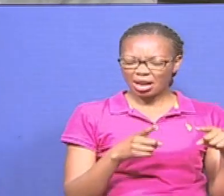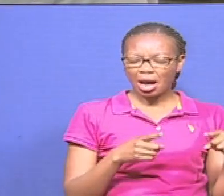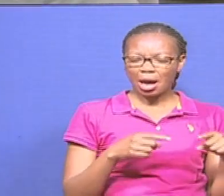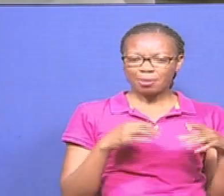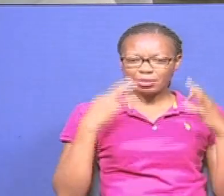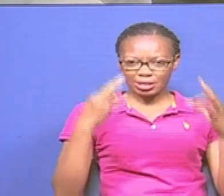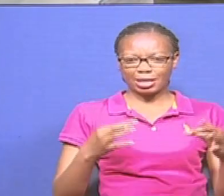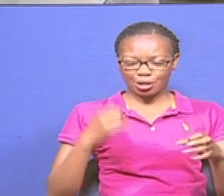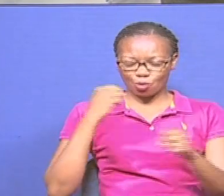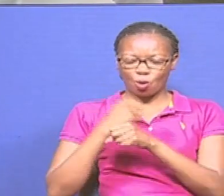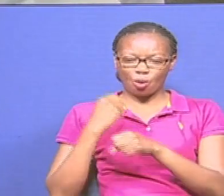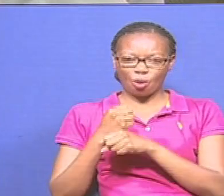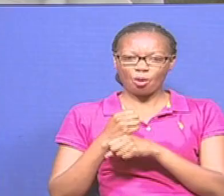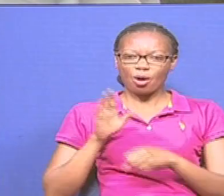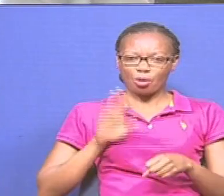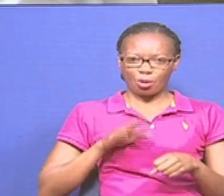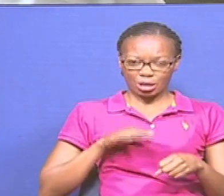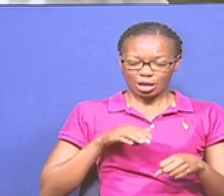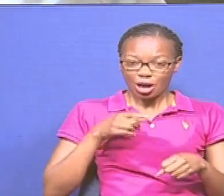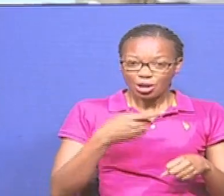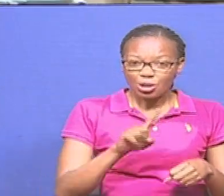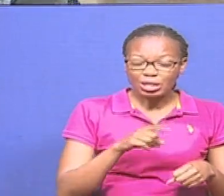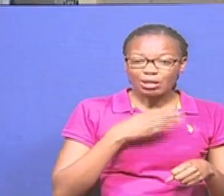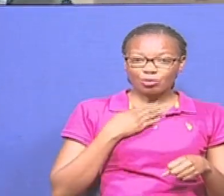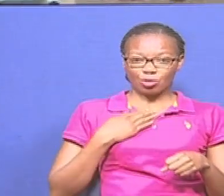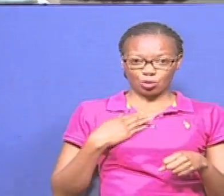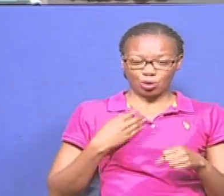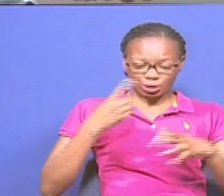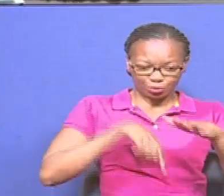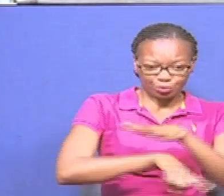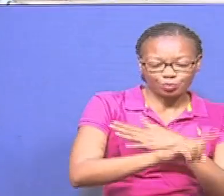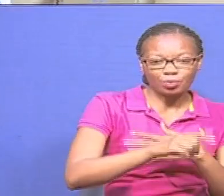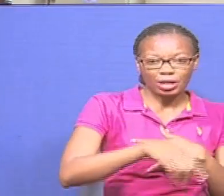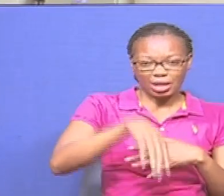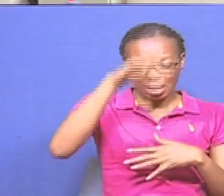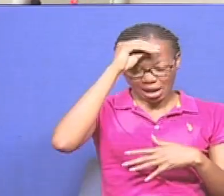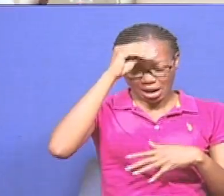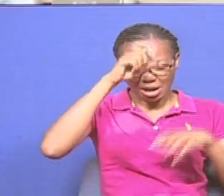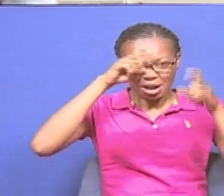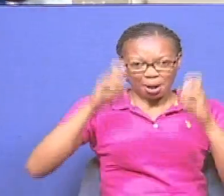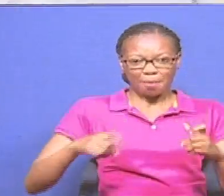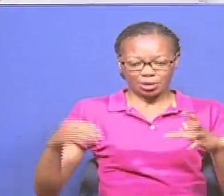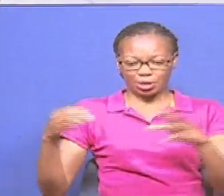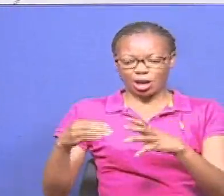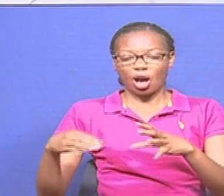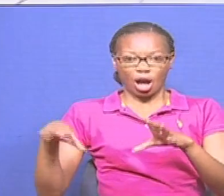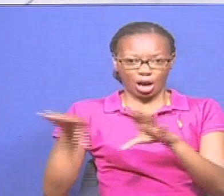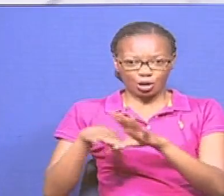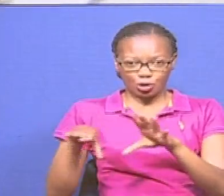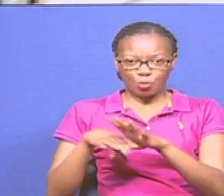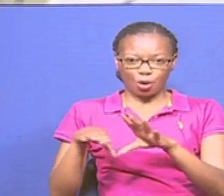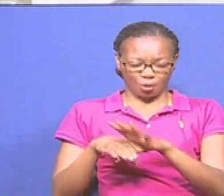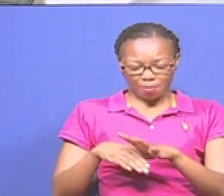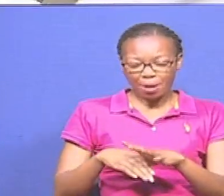ustahili kualikwa kwa ajili ya mafunzo haya ya kuongeza dhamana, lazima kwanza uwe mkulima mwenye amejiunga na kikundi fulani cha